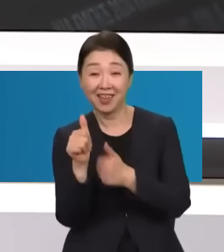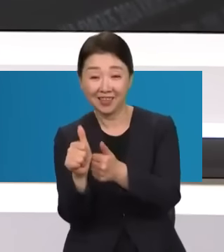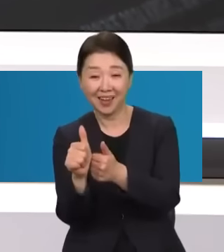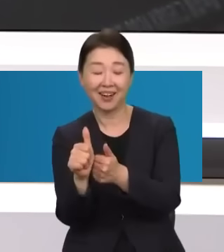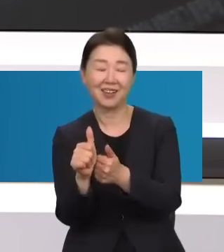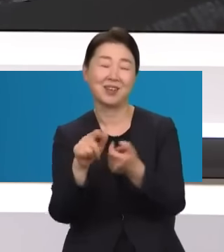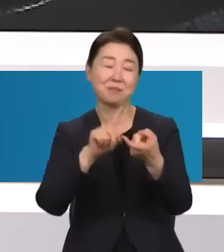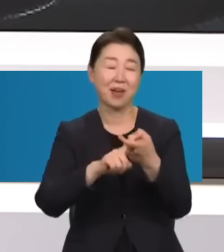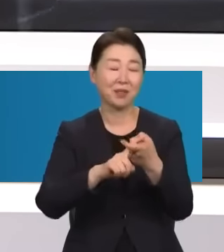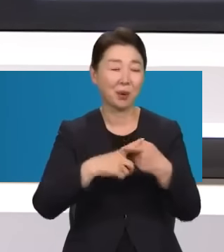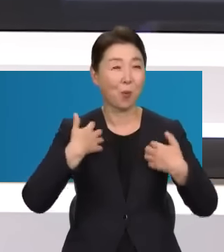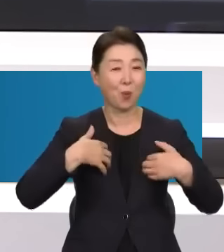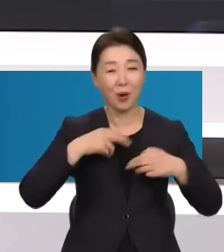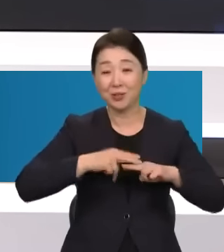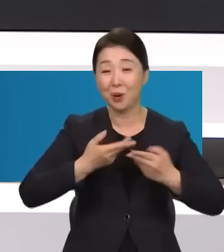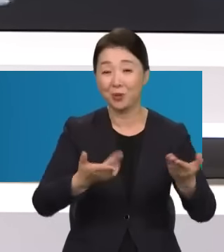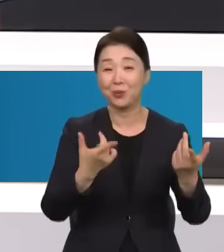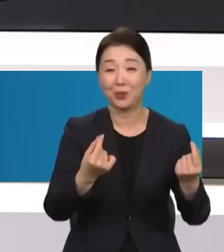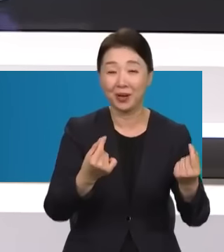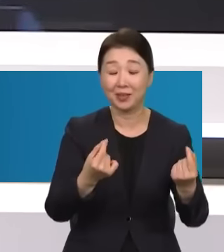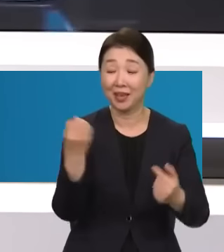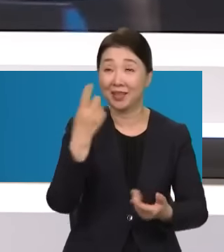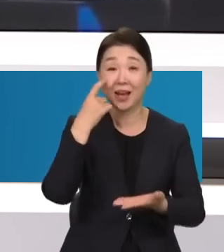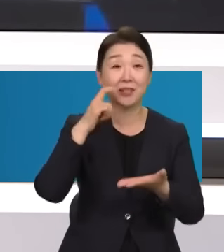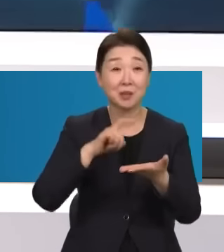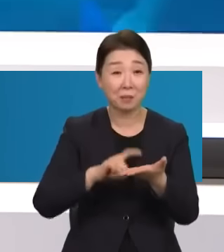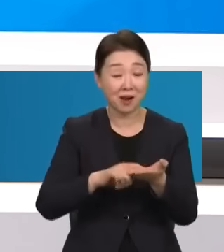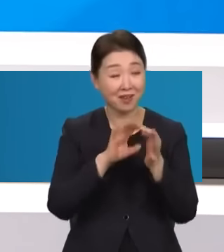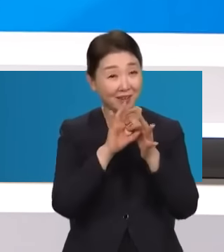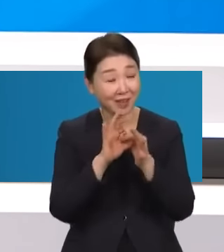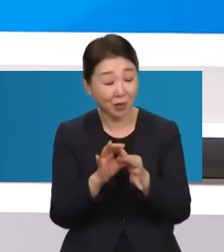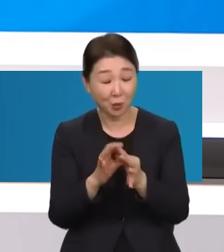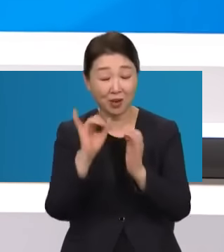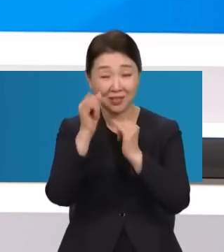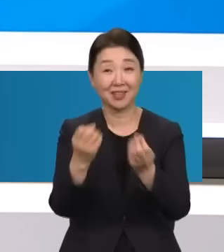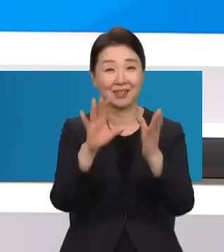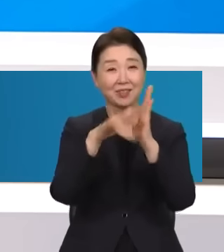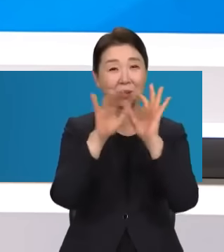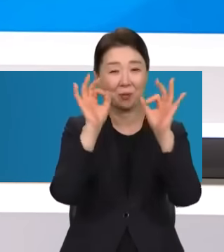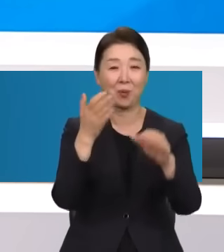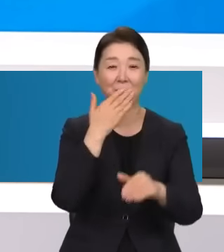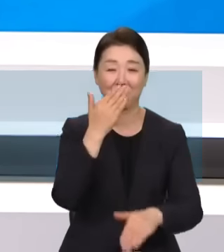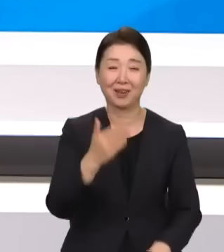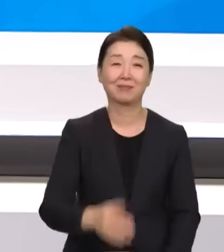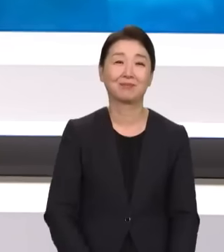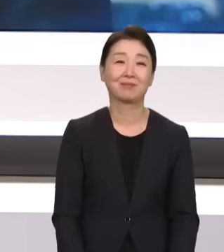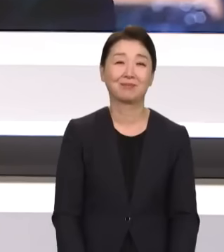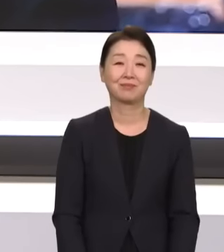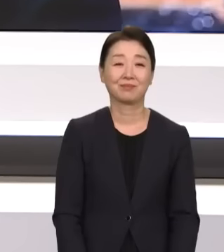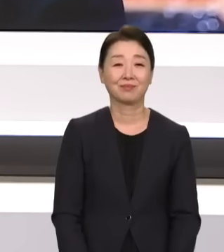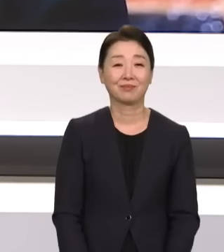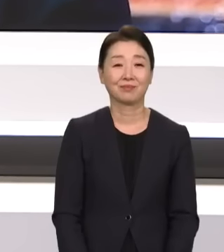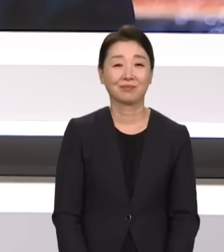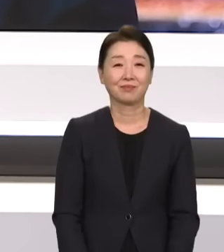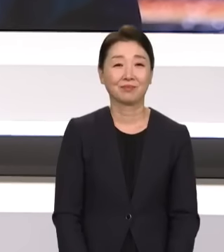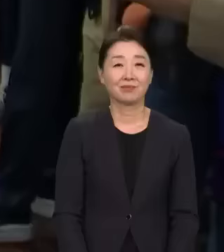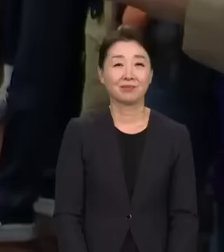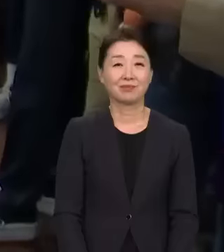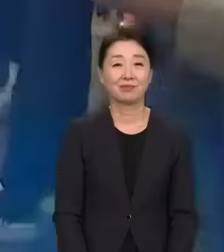추억을 선물했는데요. 김도영의 재발견은 연일 이어지는 시상식에서도 볼 수 있습니다. 오선민 기자입니다.